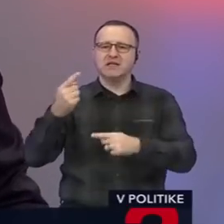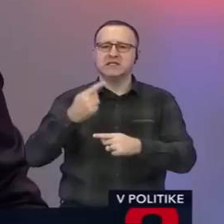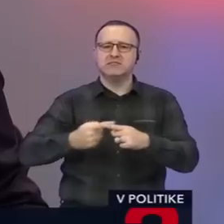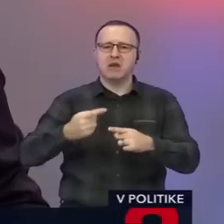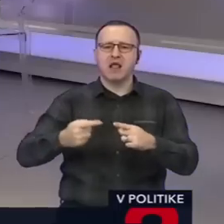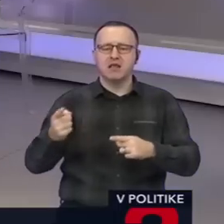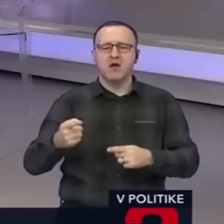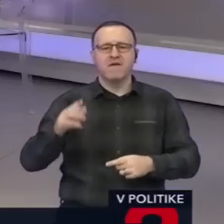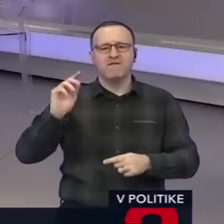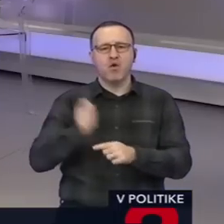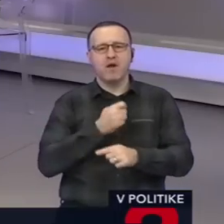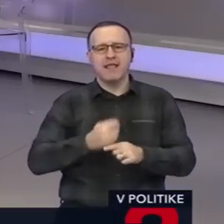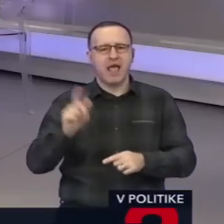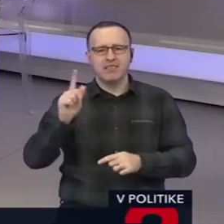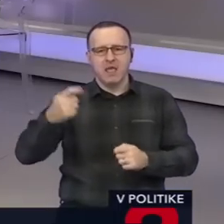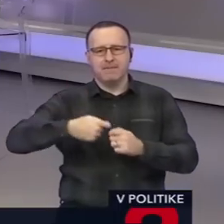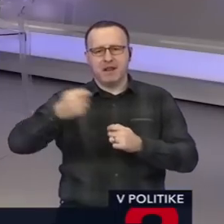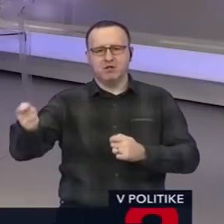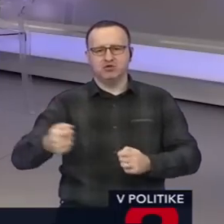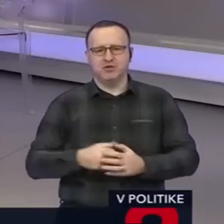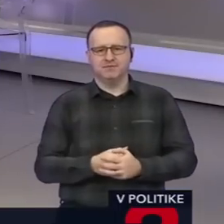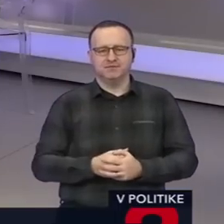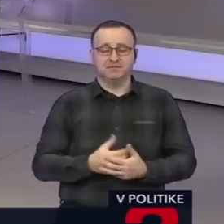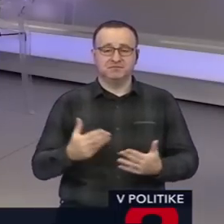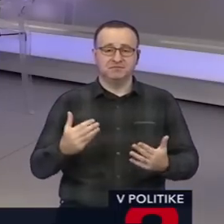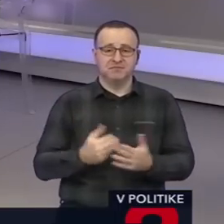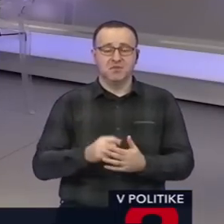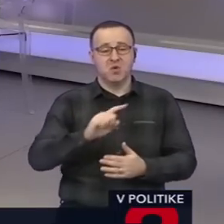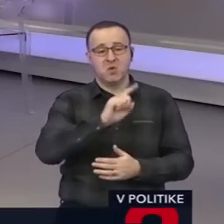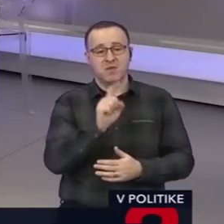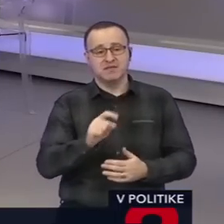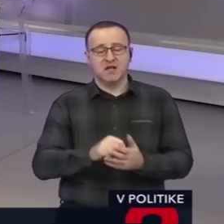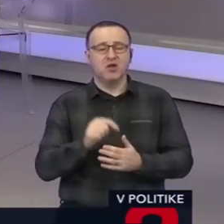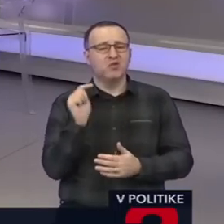nepredlžujú. Dohodneme sa, respektíve tá otázka potom znie, že dokedy má